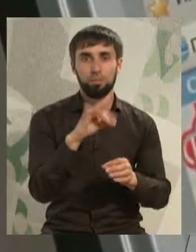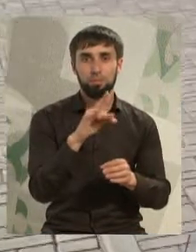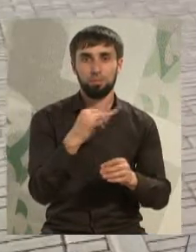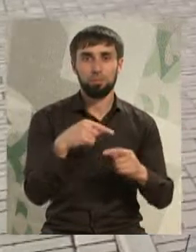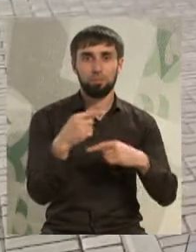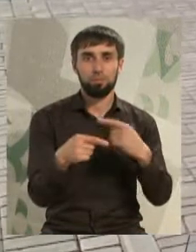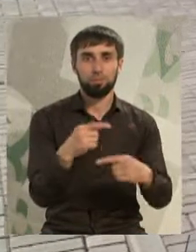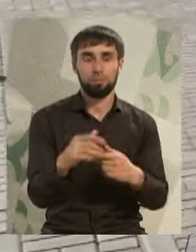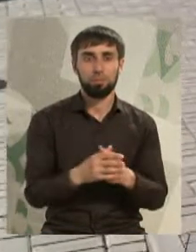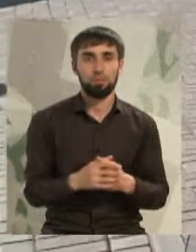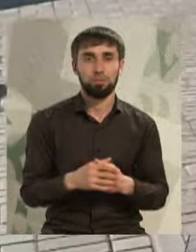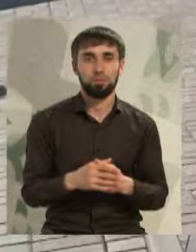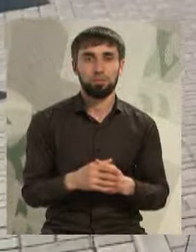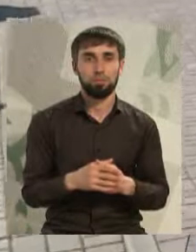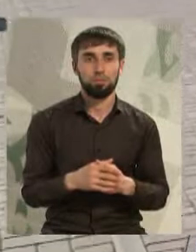поколений.